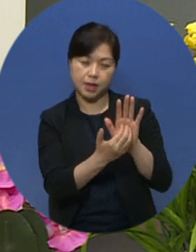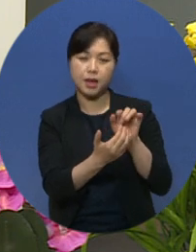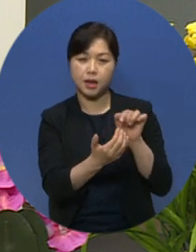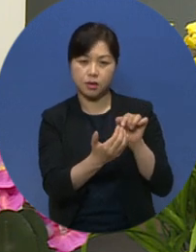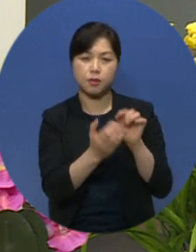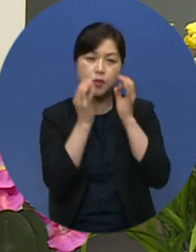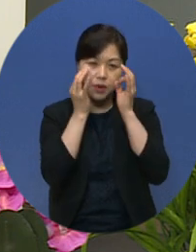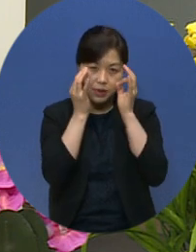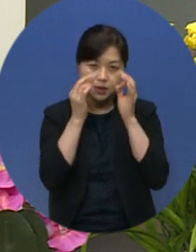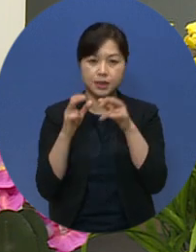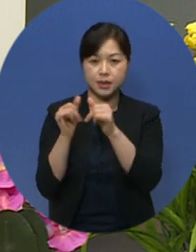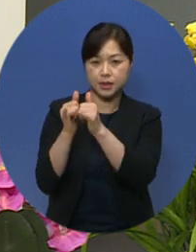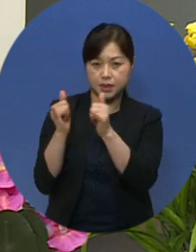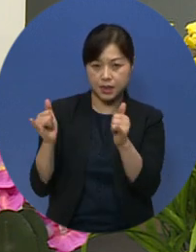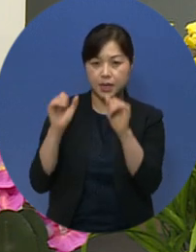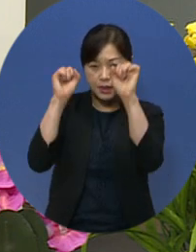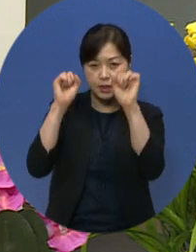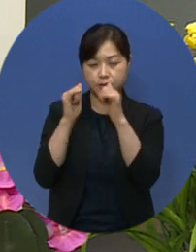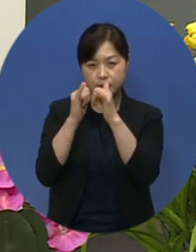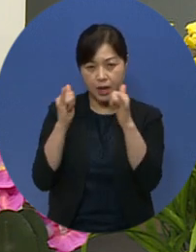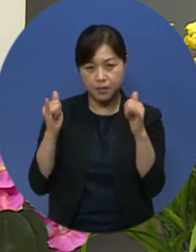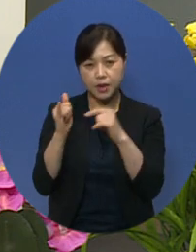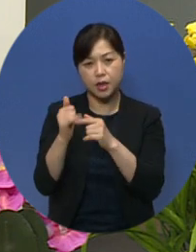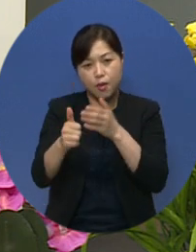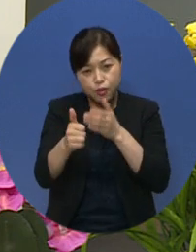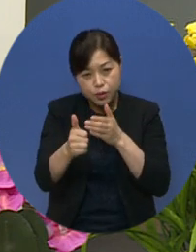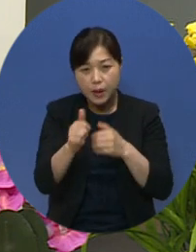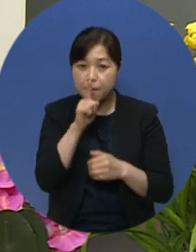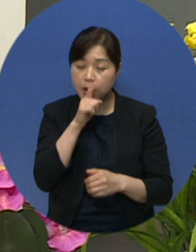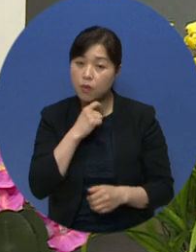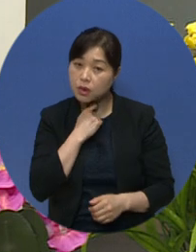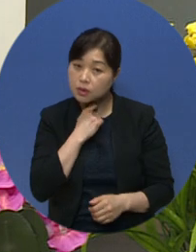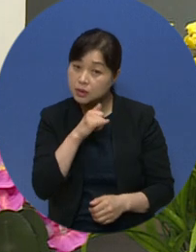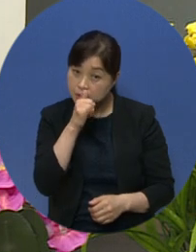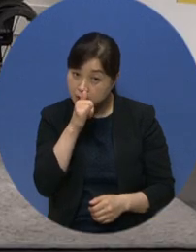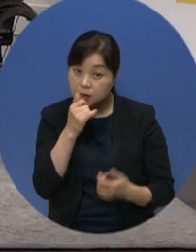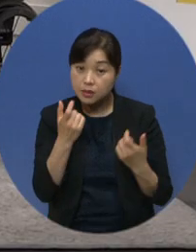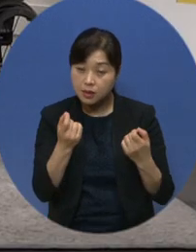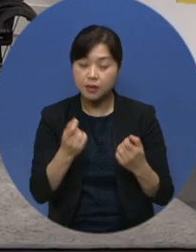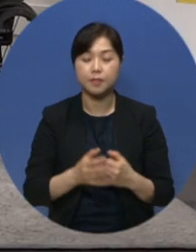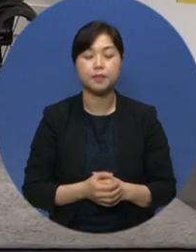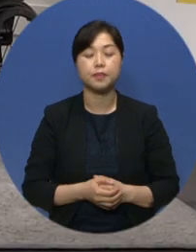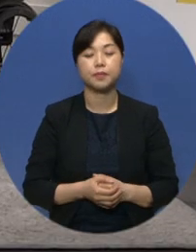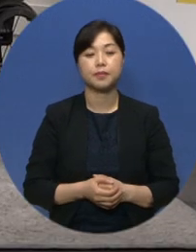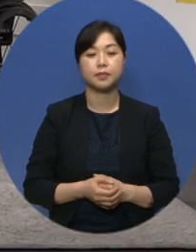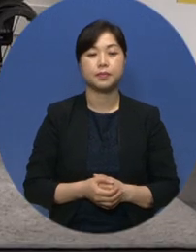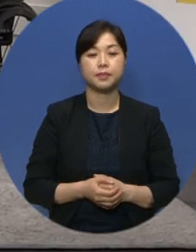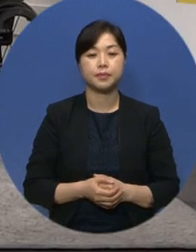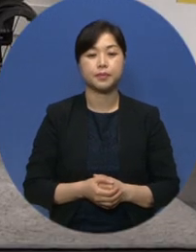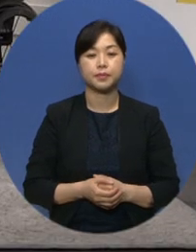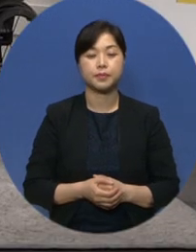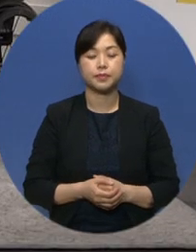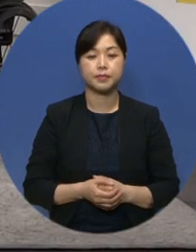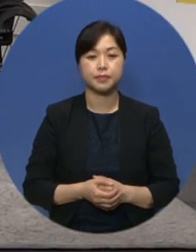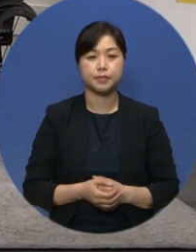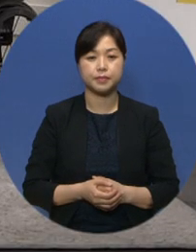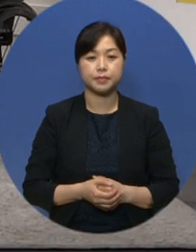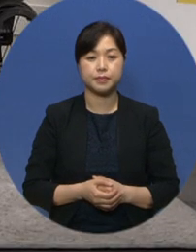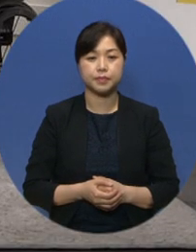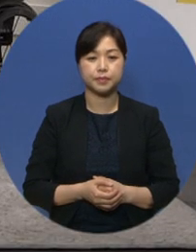계기로 해서 좀 당부의 말씀도 있을 것 같아요 네 그래요 우리가 뭐 항상